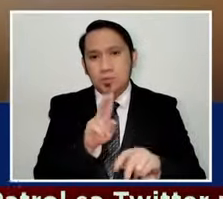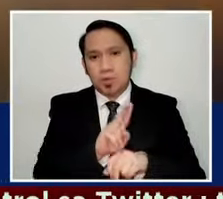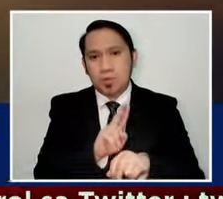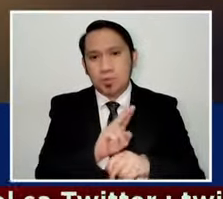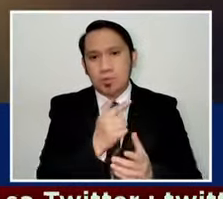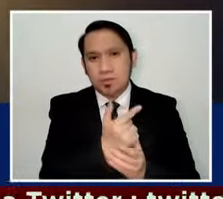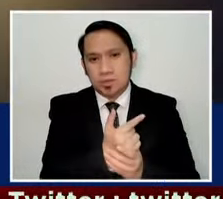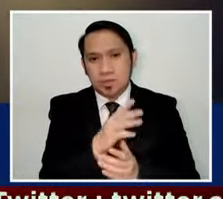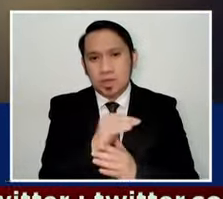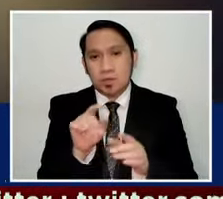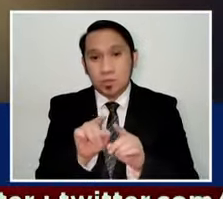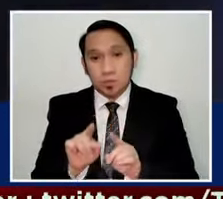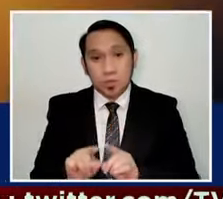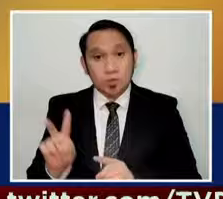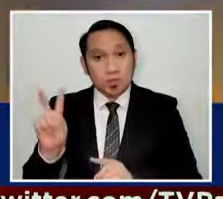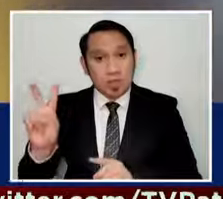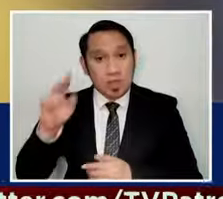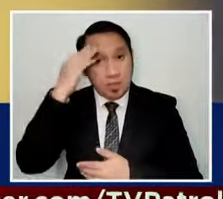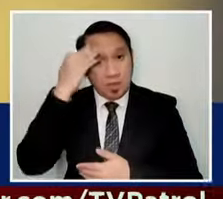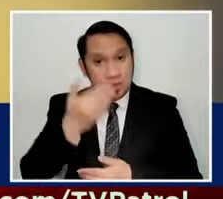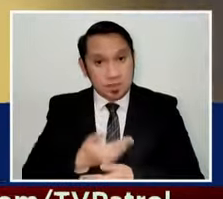niyang anak.